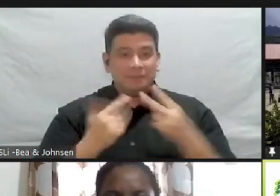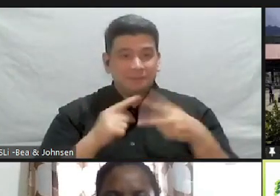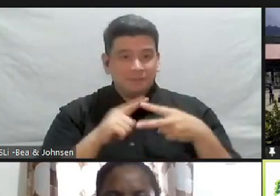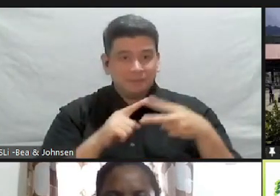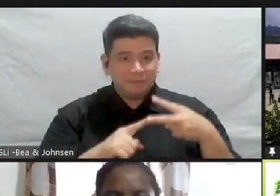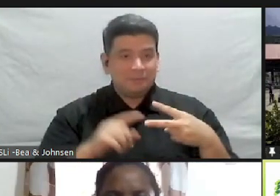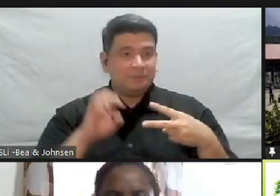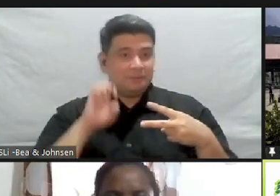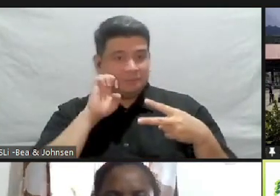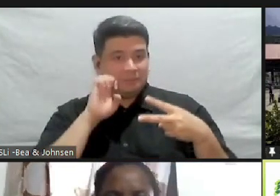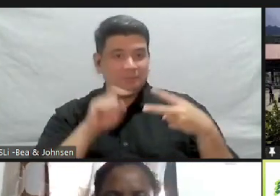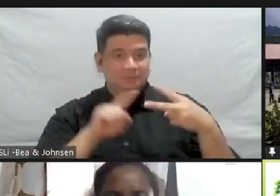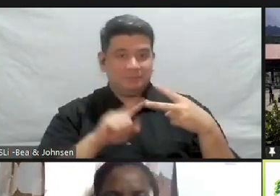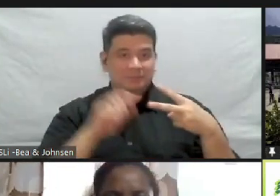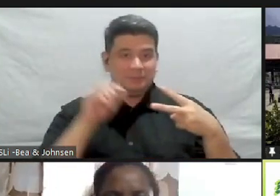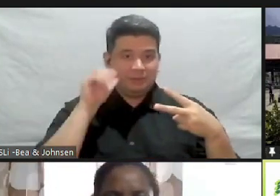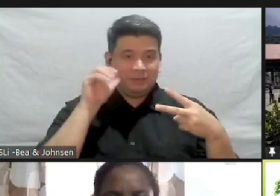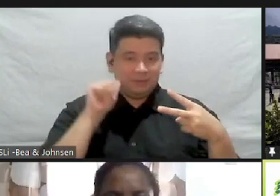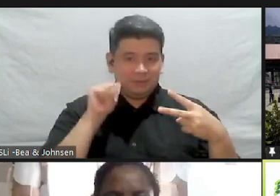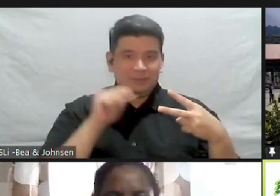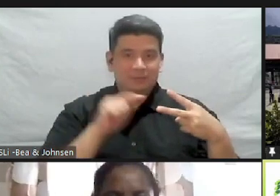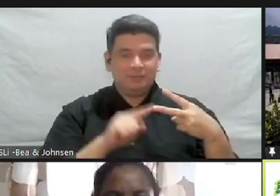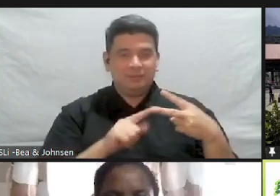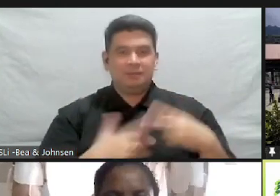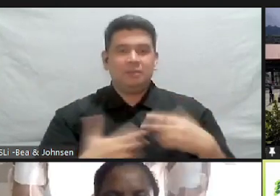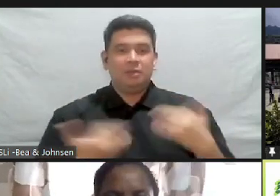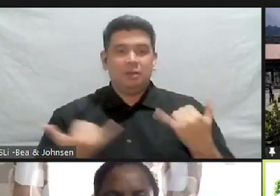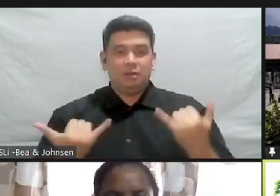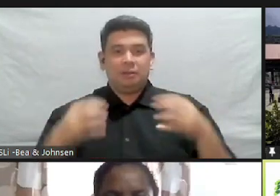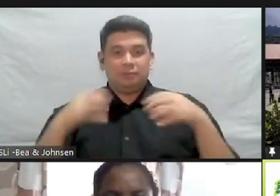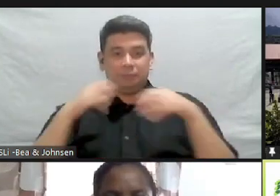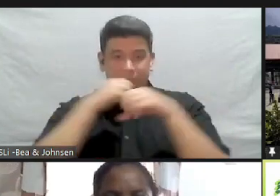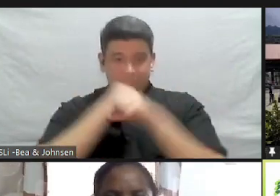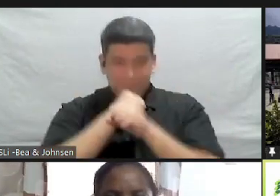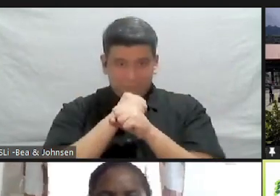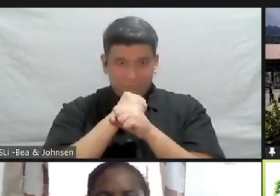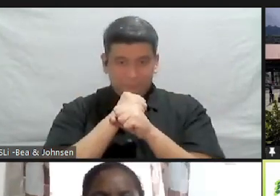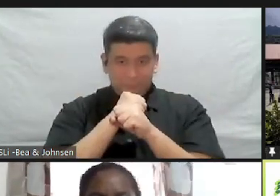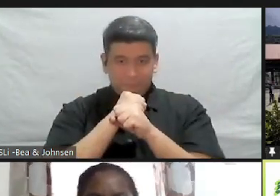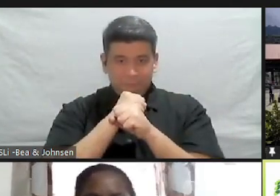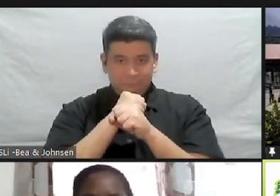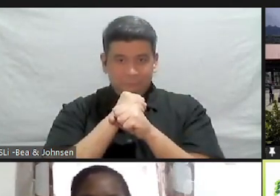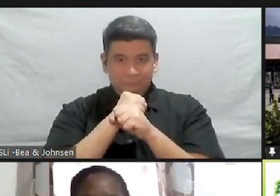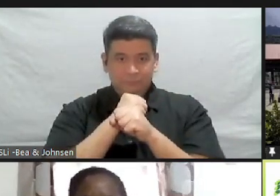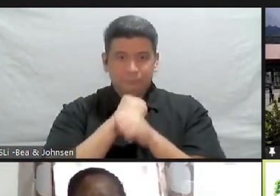po, no, para sa pagbubuod, no, nung lahat ng ating mga